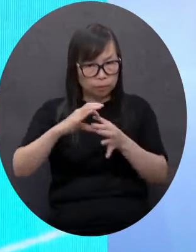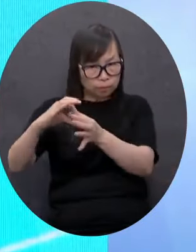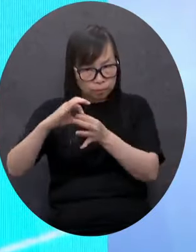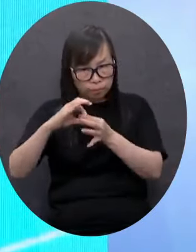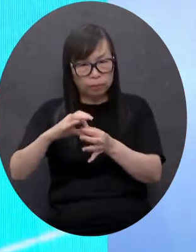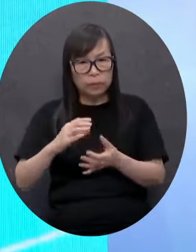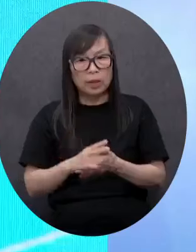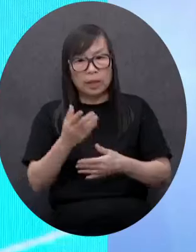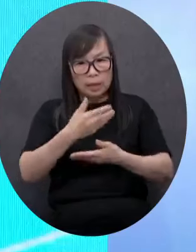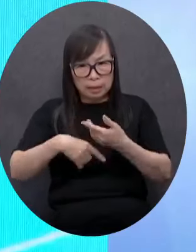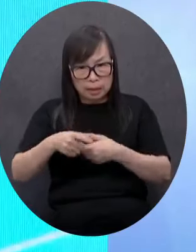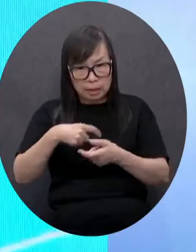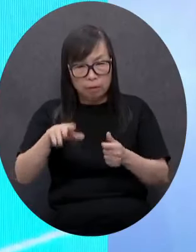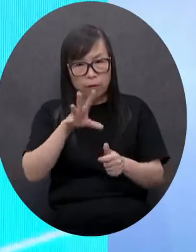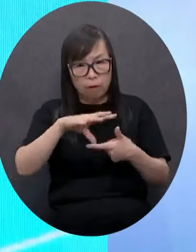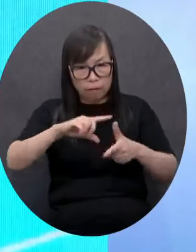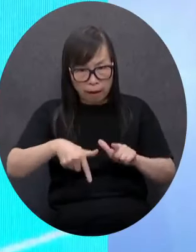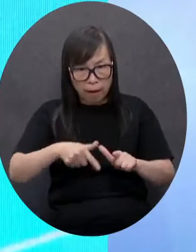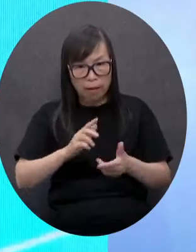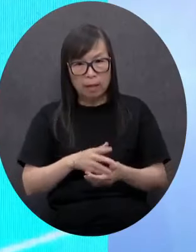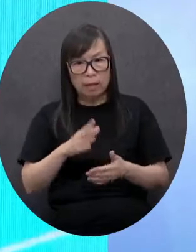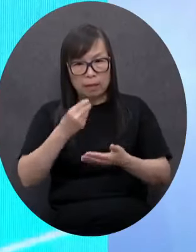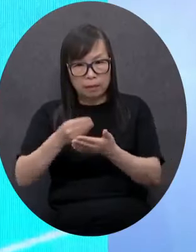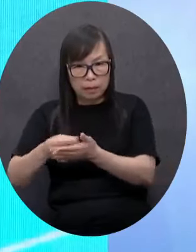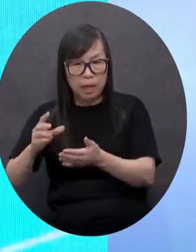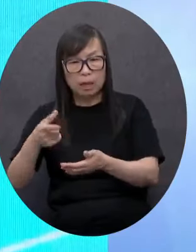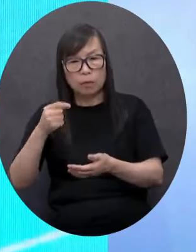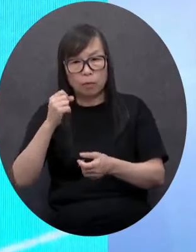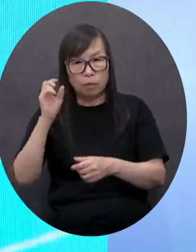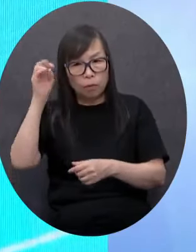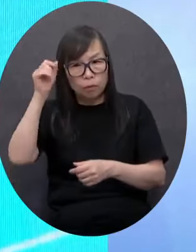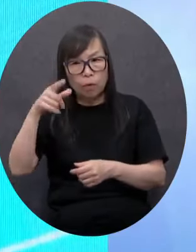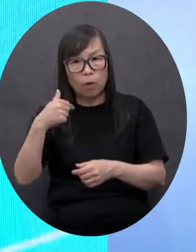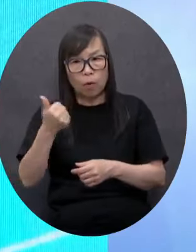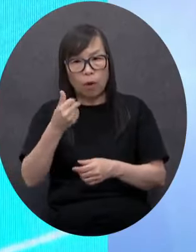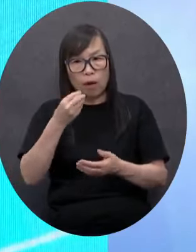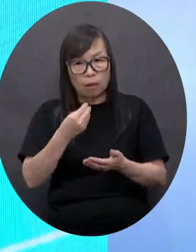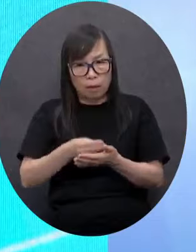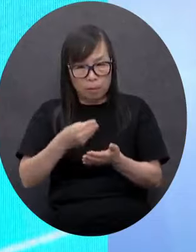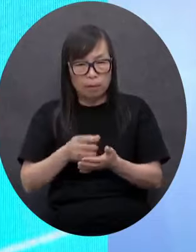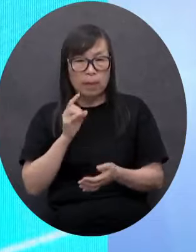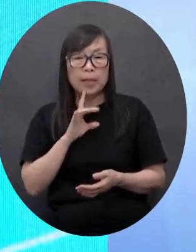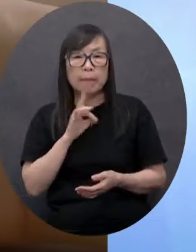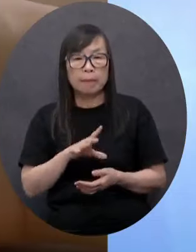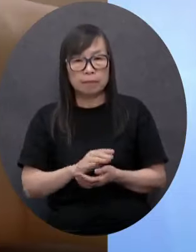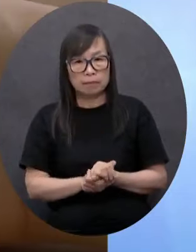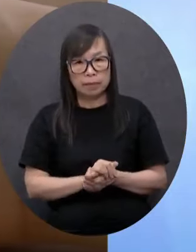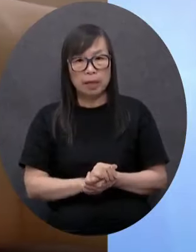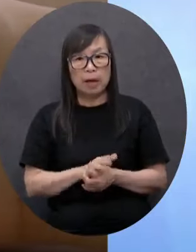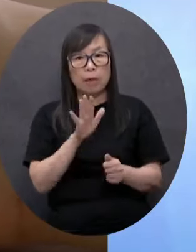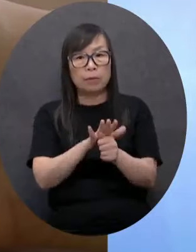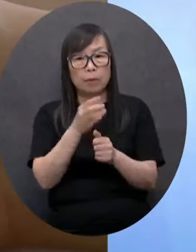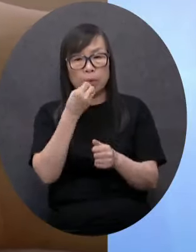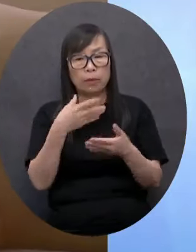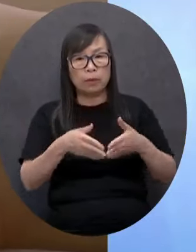縫營銷模式，為消費者打造一個更好的購物體驗。為了幫助